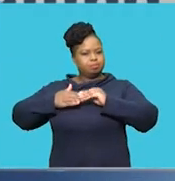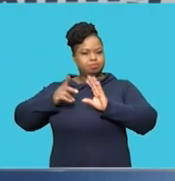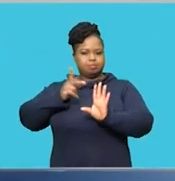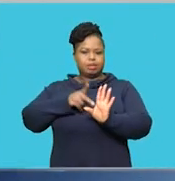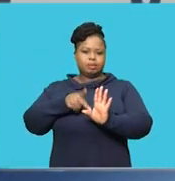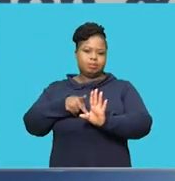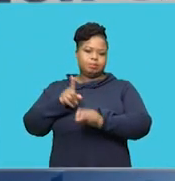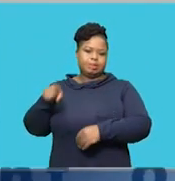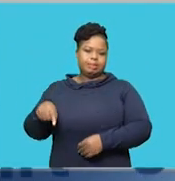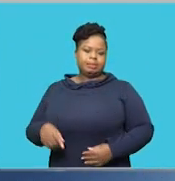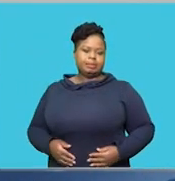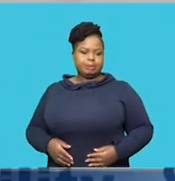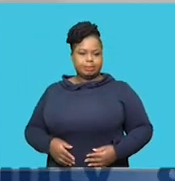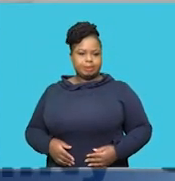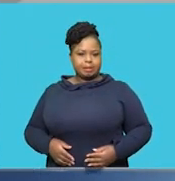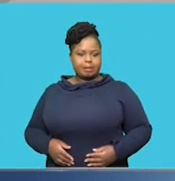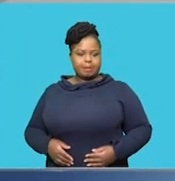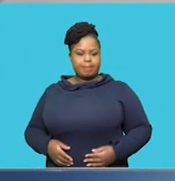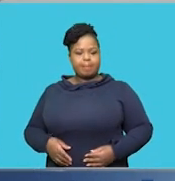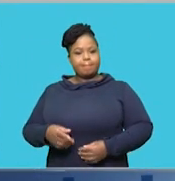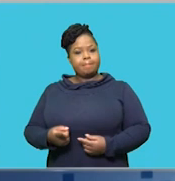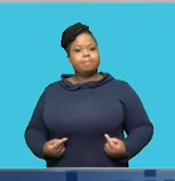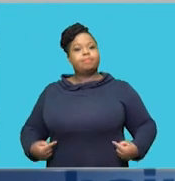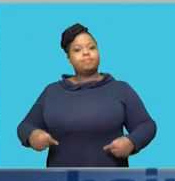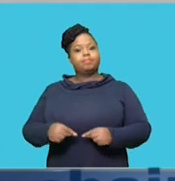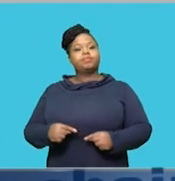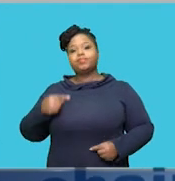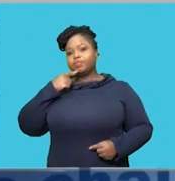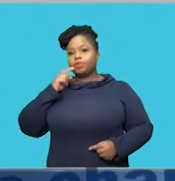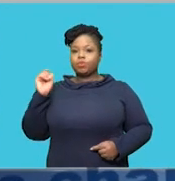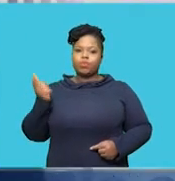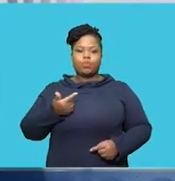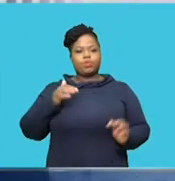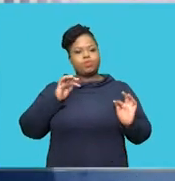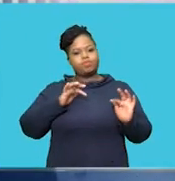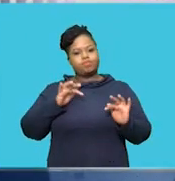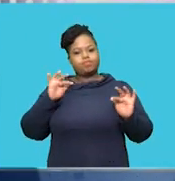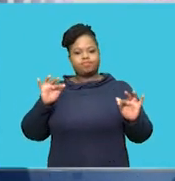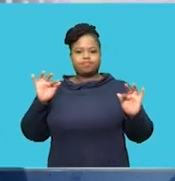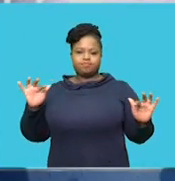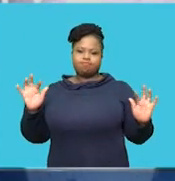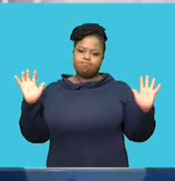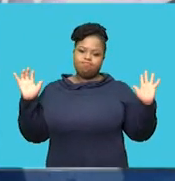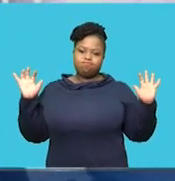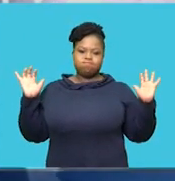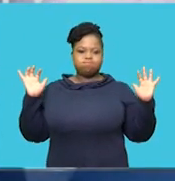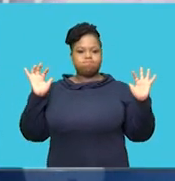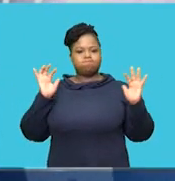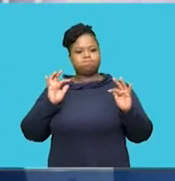yalo mbhikisho. Call upon the masses of our country to stand by